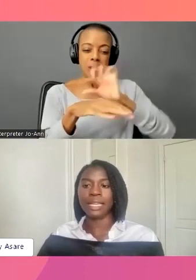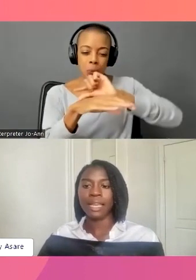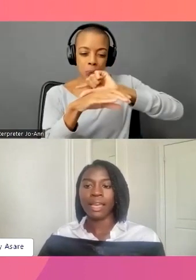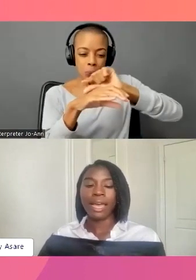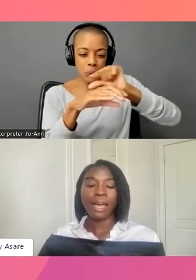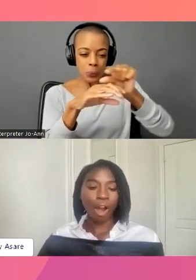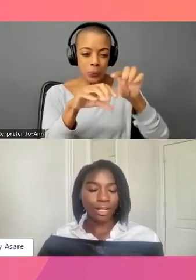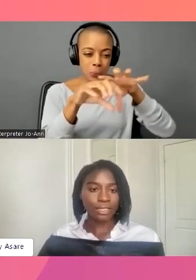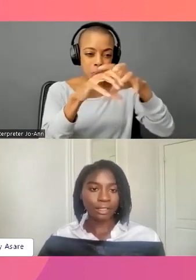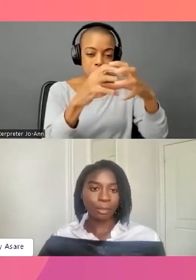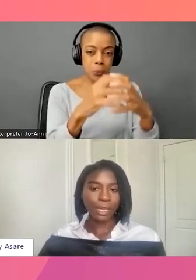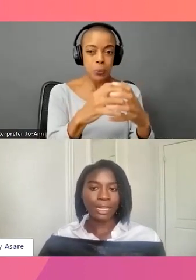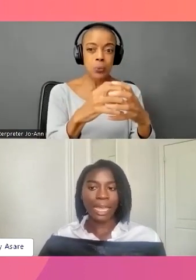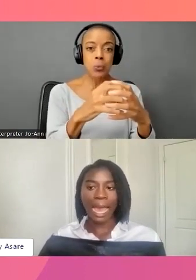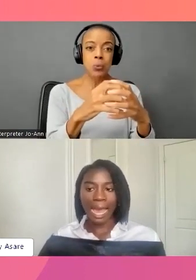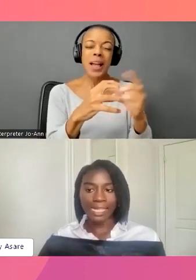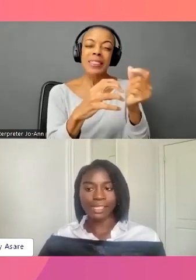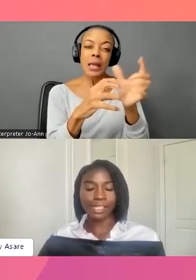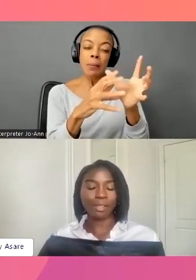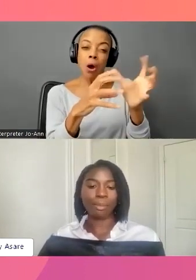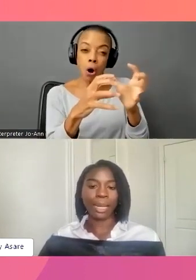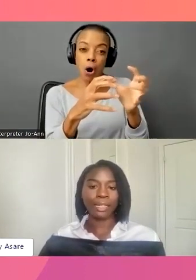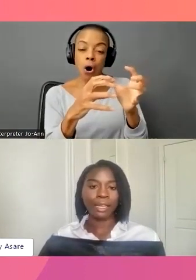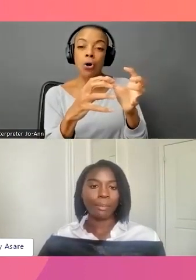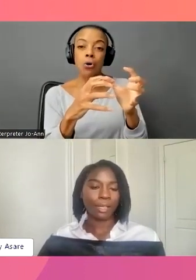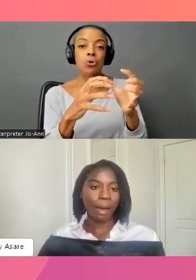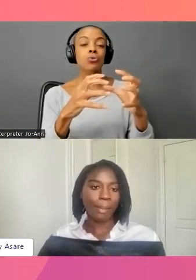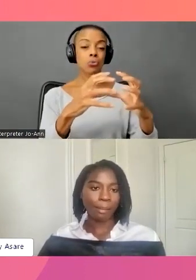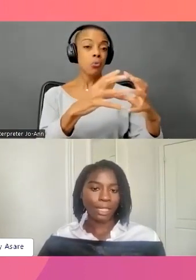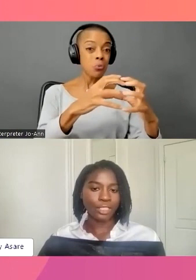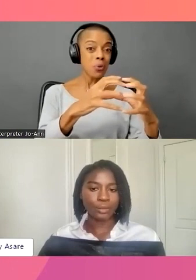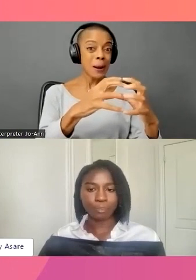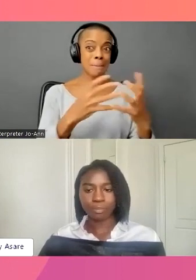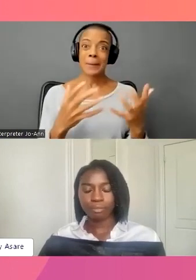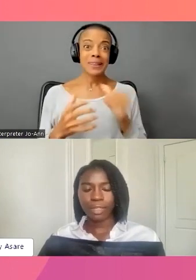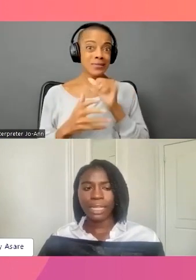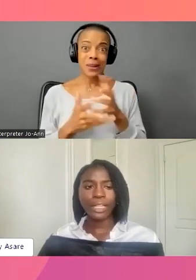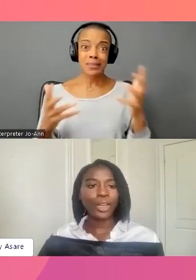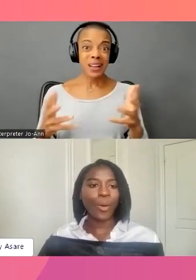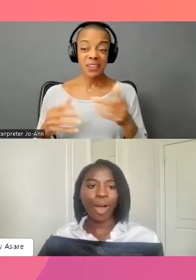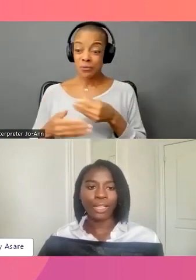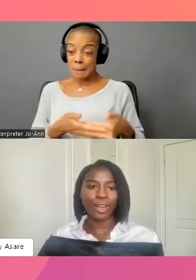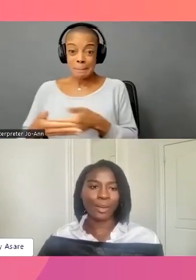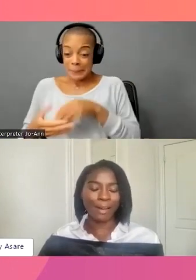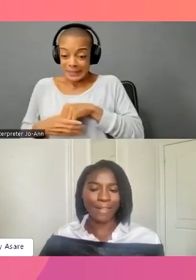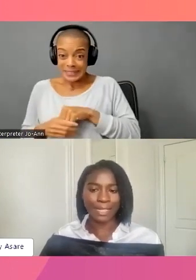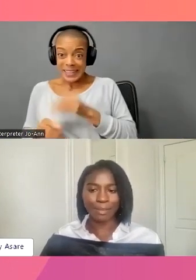fragile, donc le crâne et la membrane